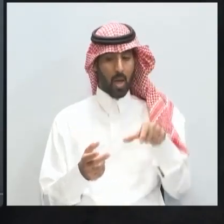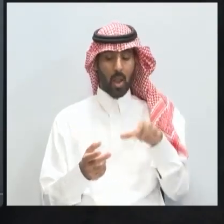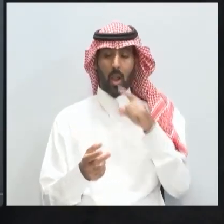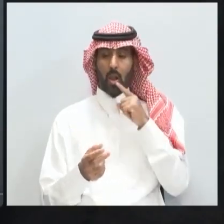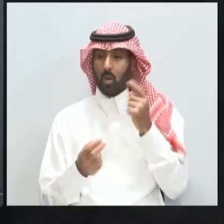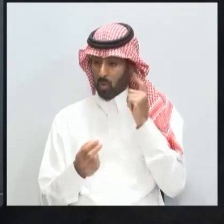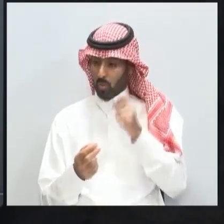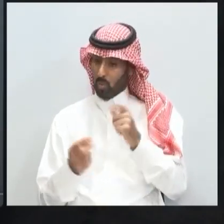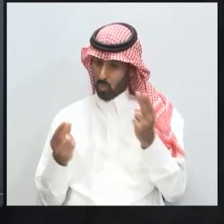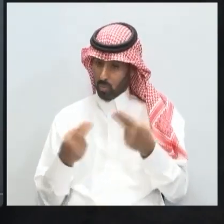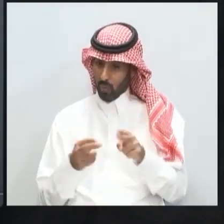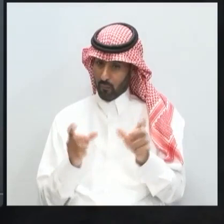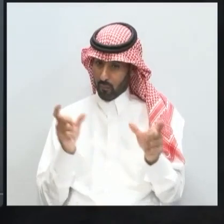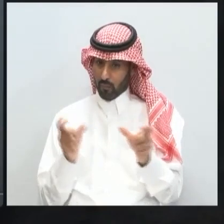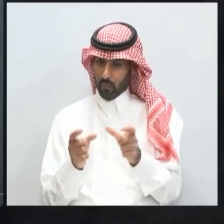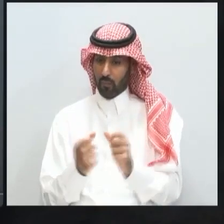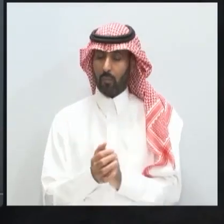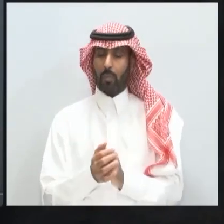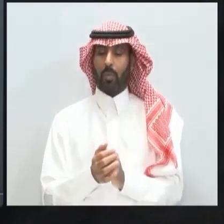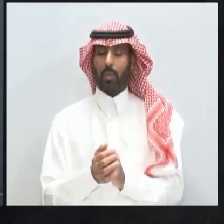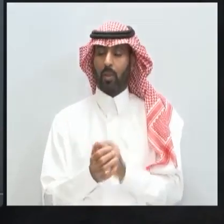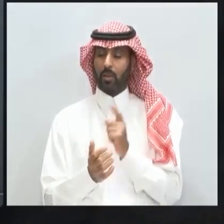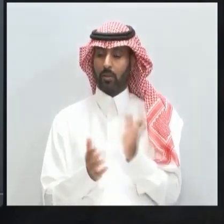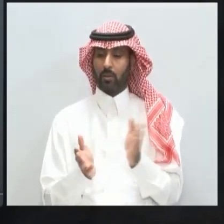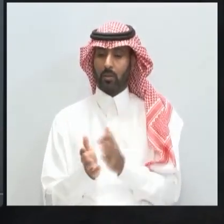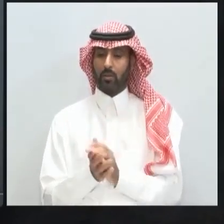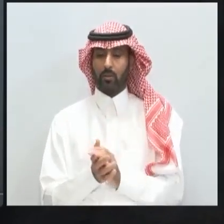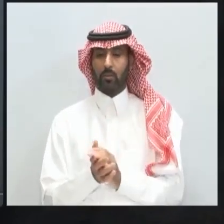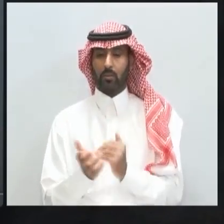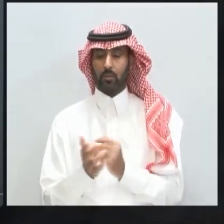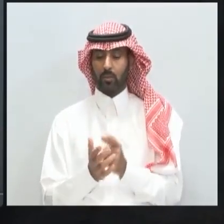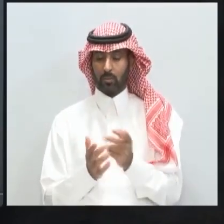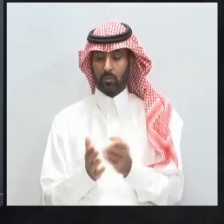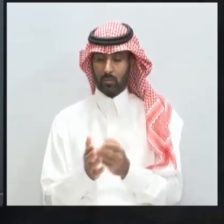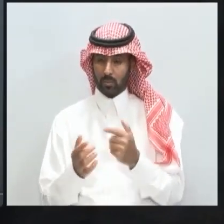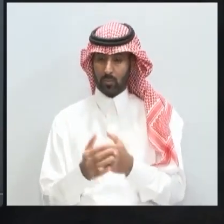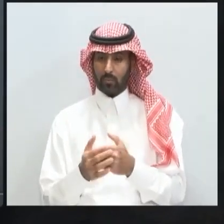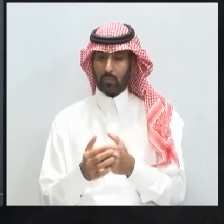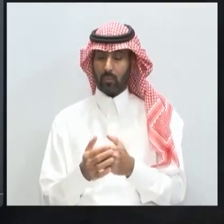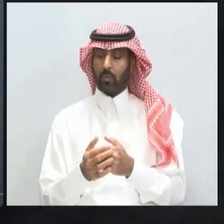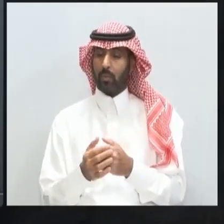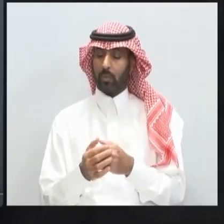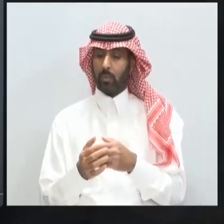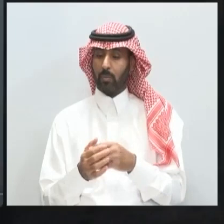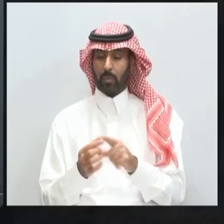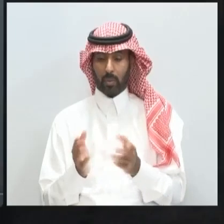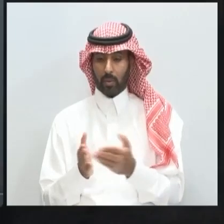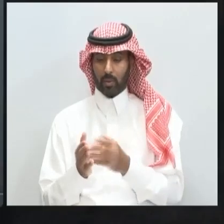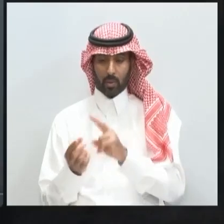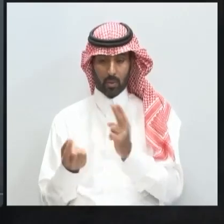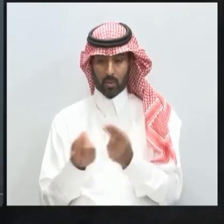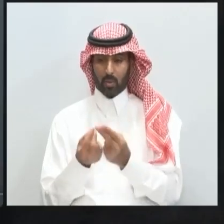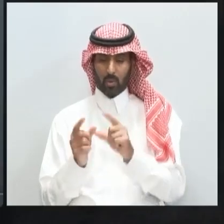العلم رف ويكون نسبته الى غيره من كلام الله جل وعلا هو متعلق بكلام الله متعلق